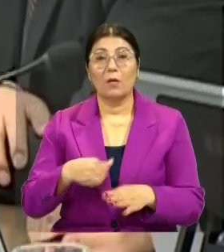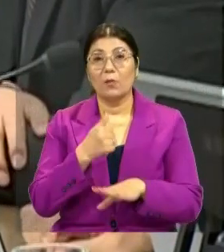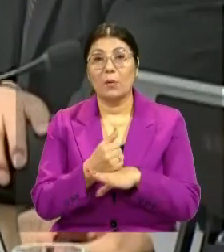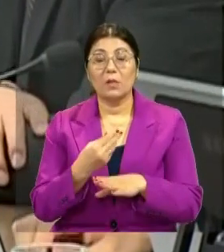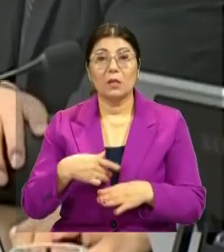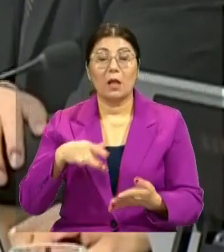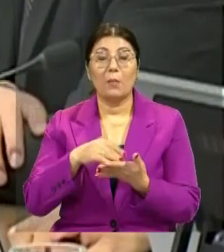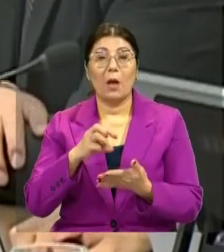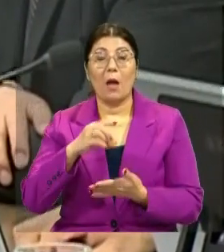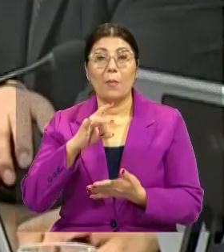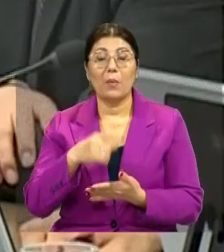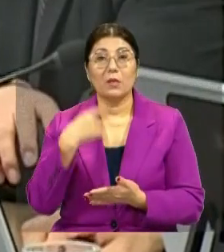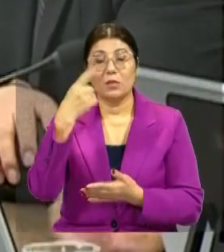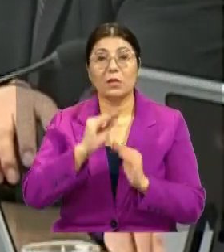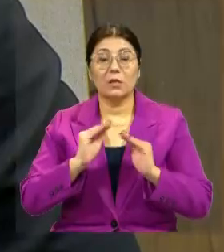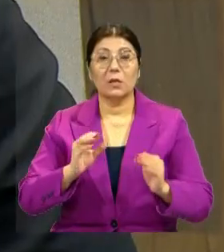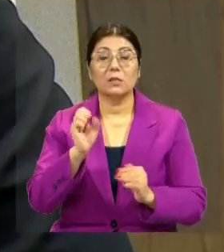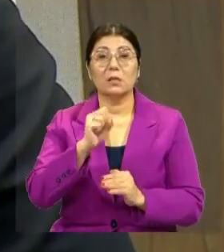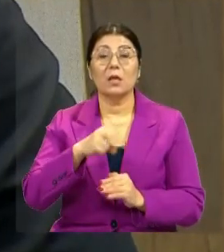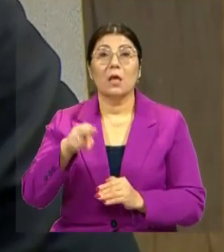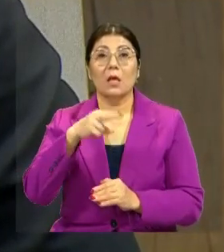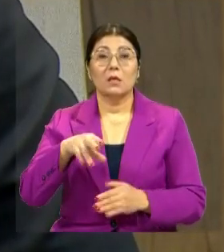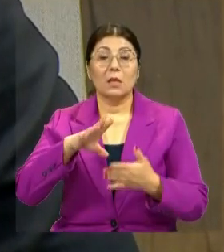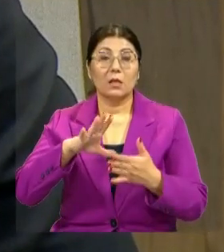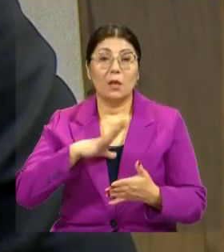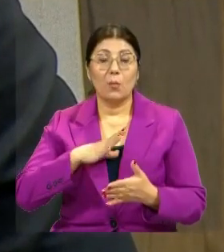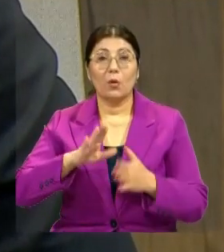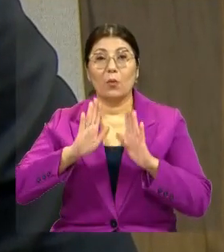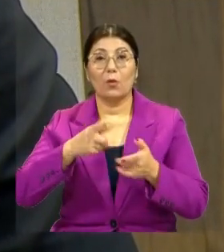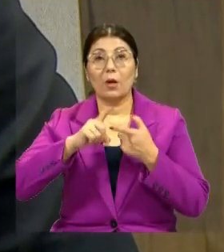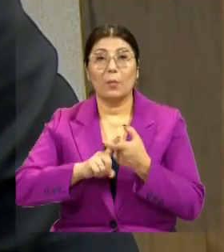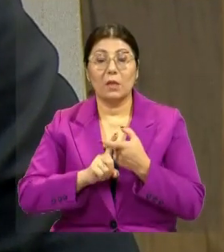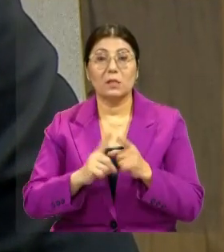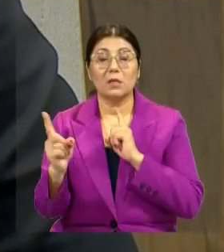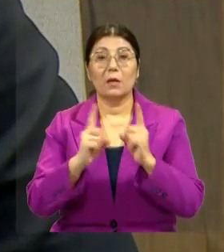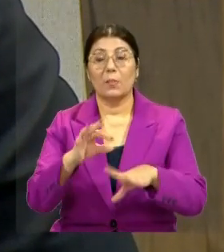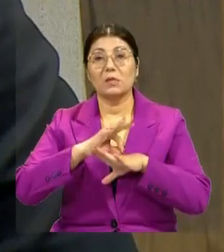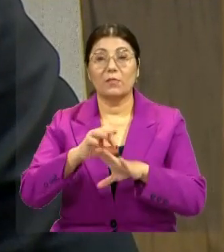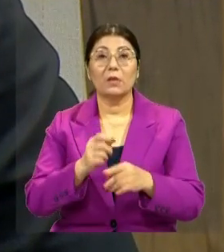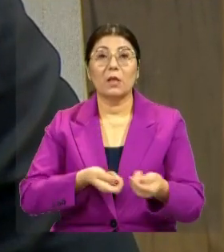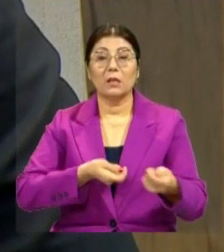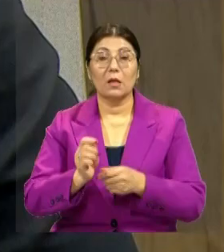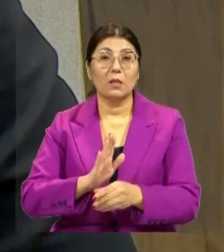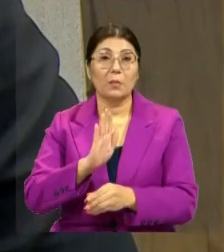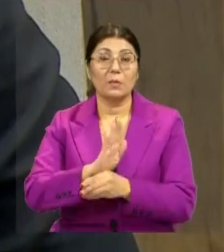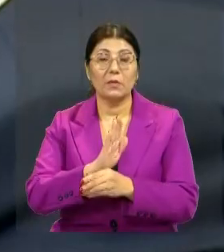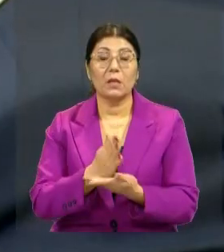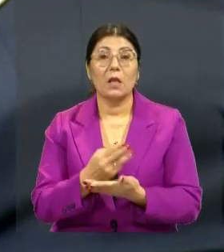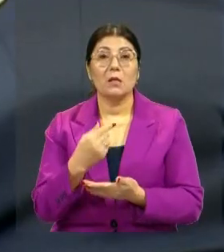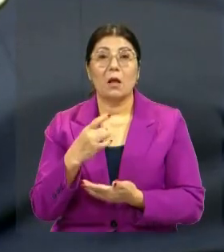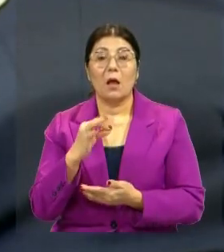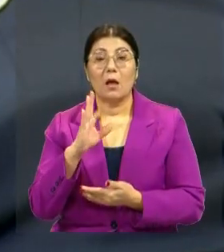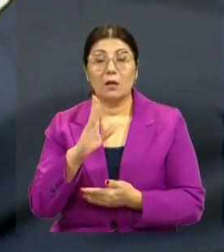қаладағы Амир жеке балабақшасында болған оқиғаға байланысты жиын өткізіп, жауапты басшыларға нақты тапсырмалар берді. Асхат